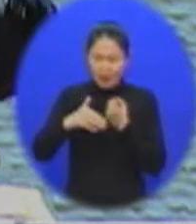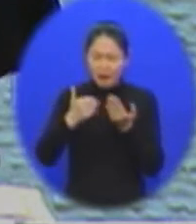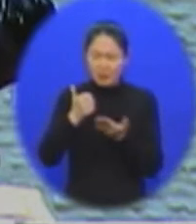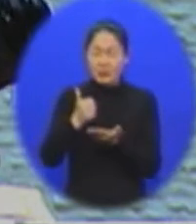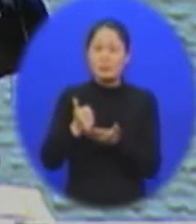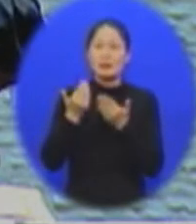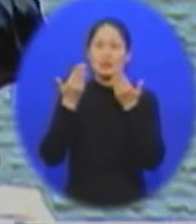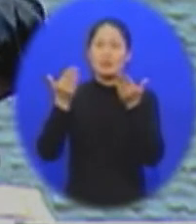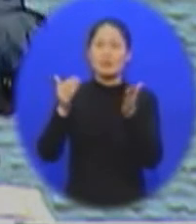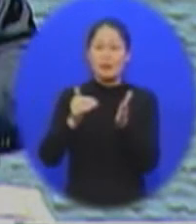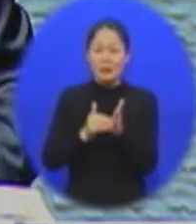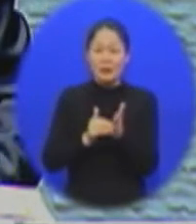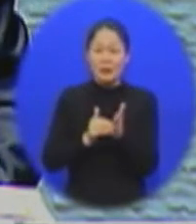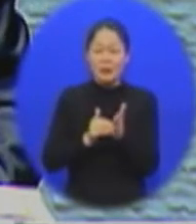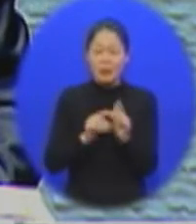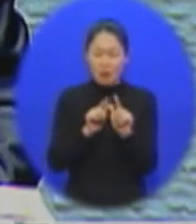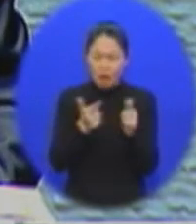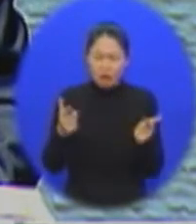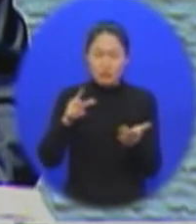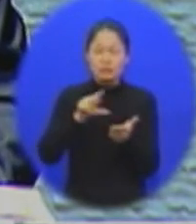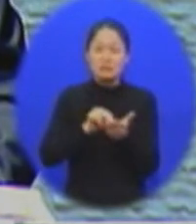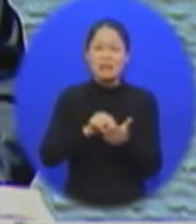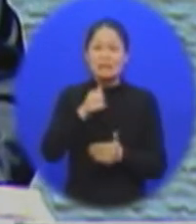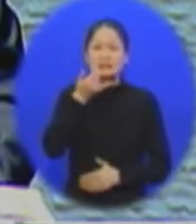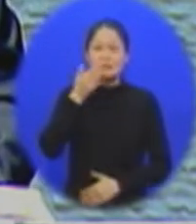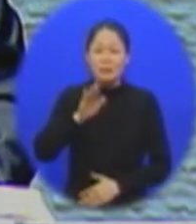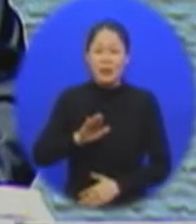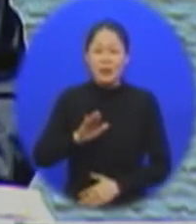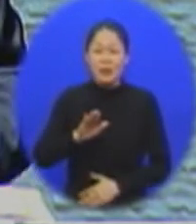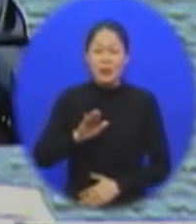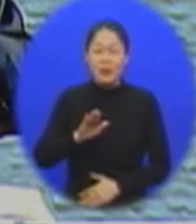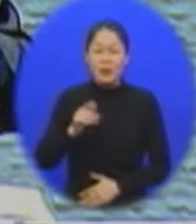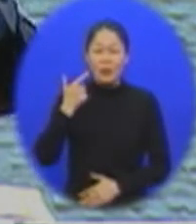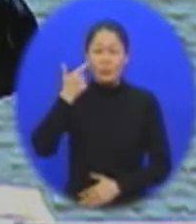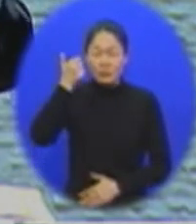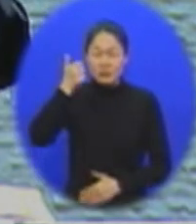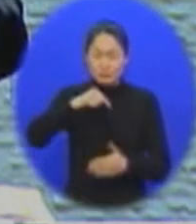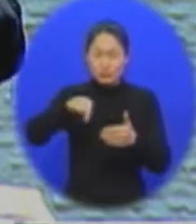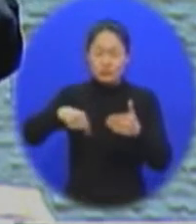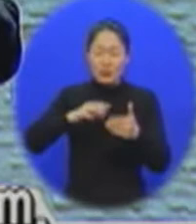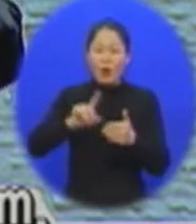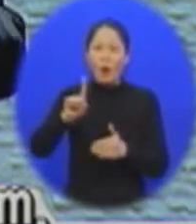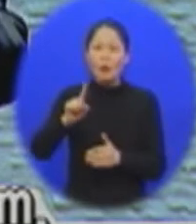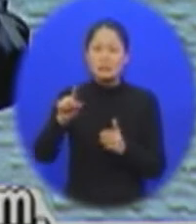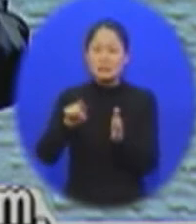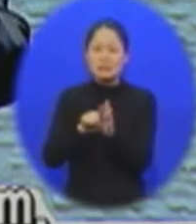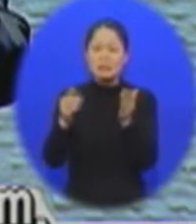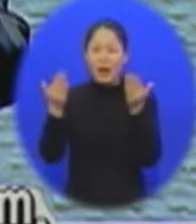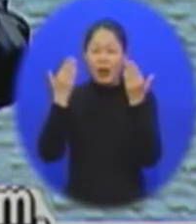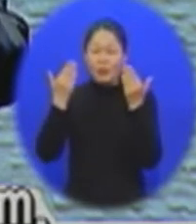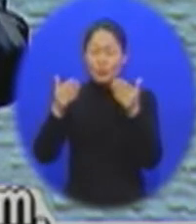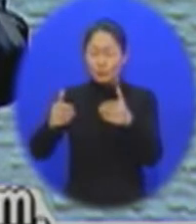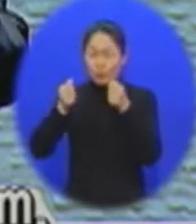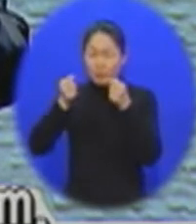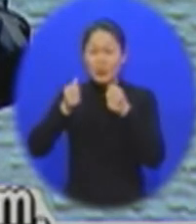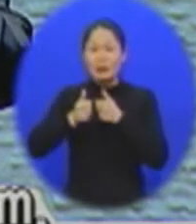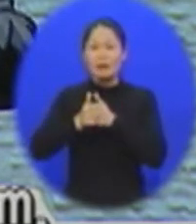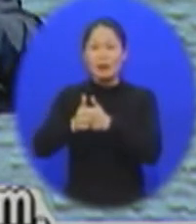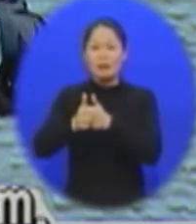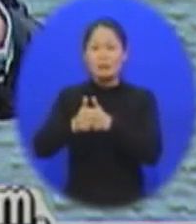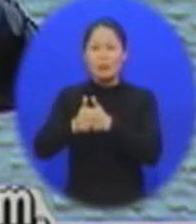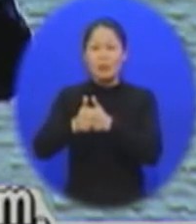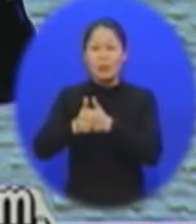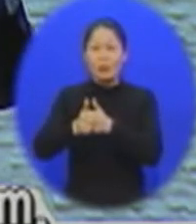내부 그 여러가지 문제가 내재되어 있지만 목사님들 중에 어느 신학교로 졸업을 했느냐 하는 것 가지고